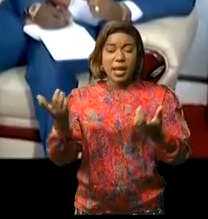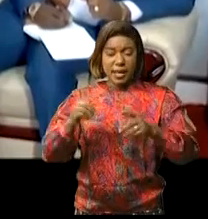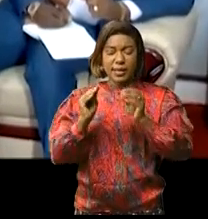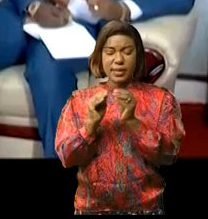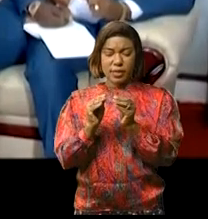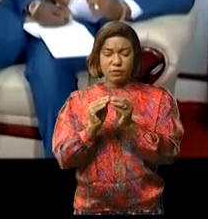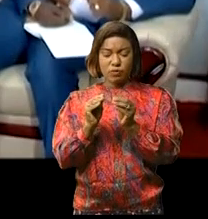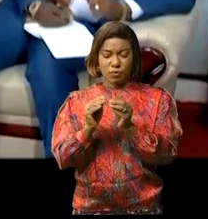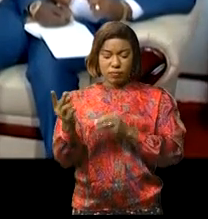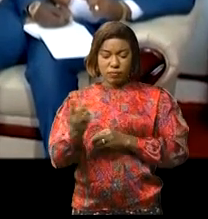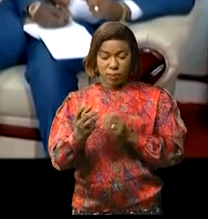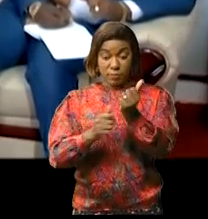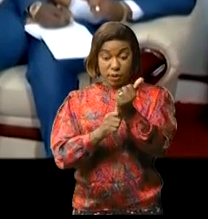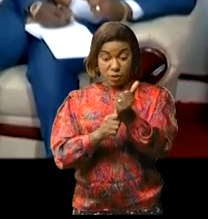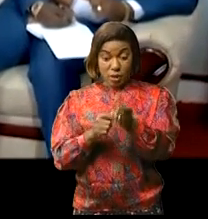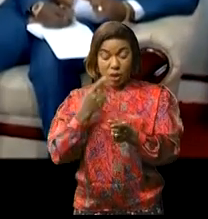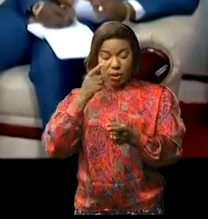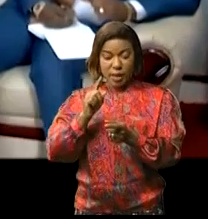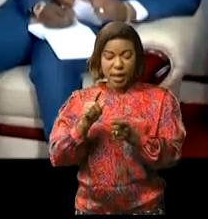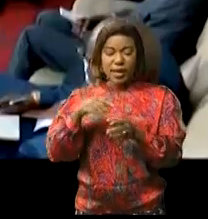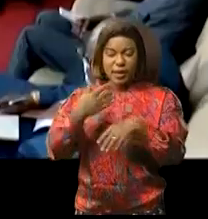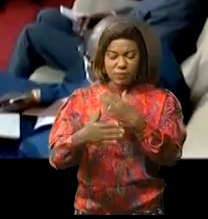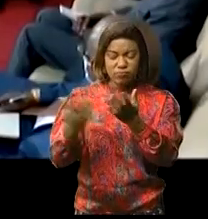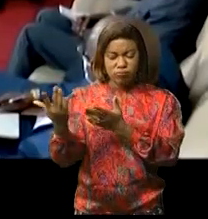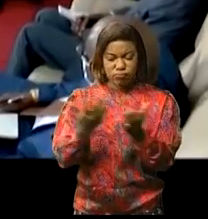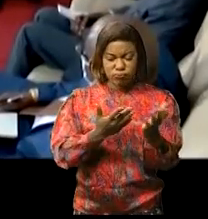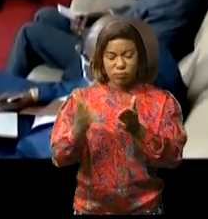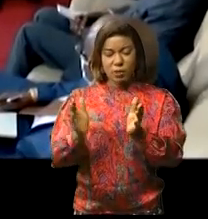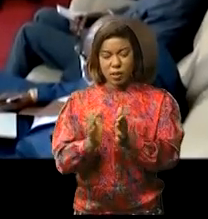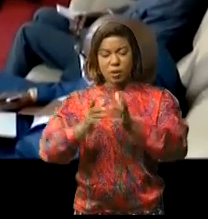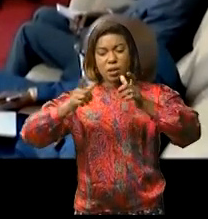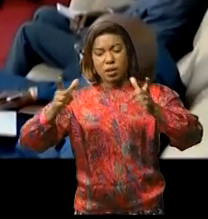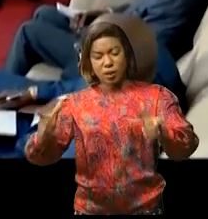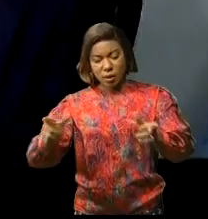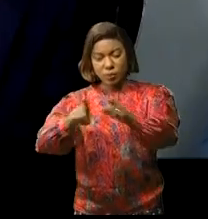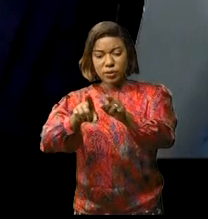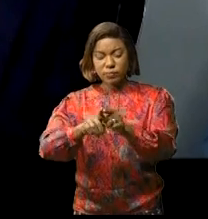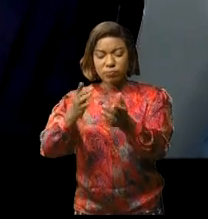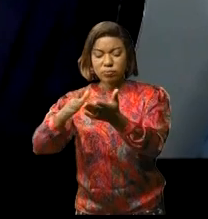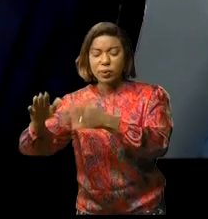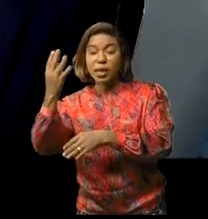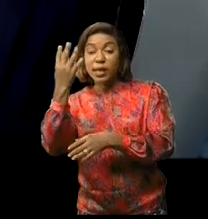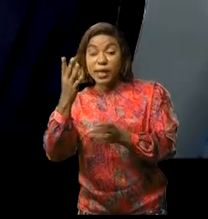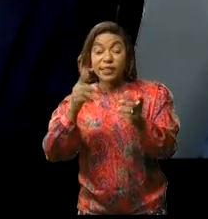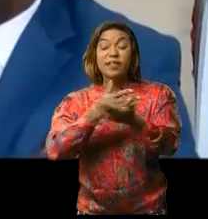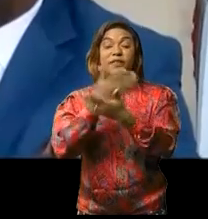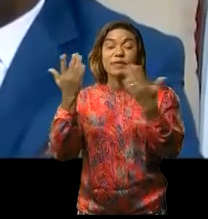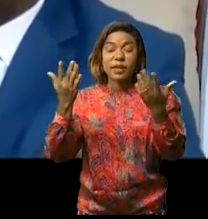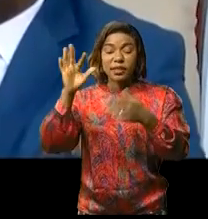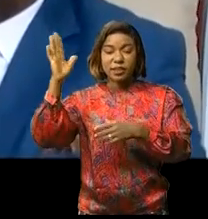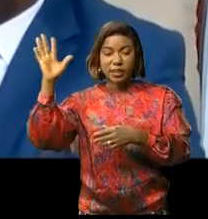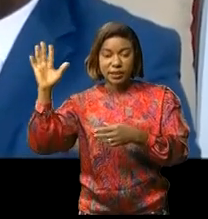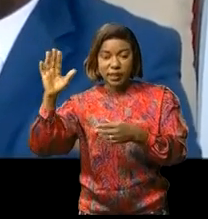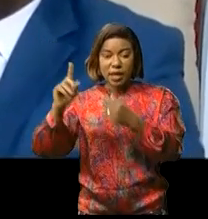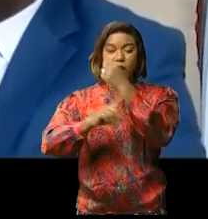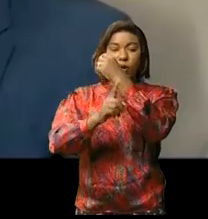hommes d'affaires œuvrant dans les secteurs de petites et moyennes entreprises seront répartis dans 4 villes, dont Kinshasa, Goma,